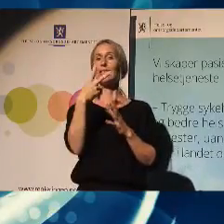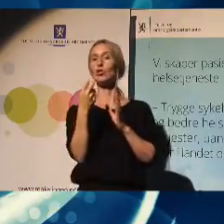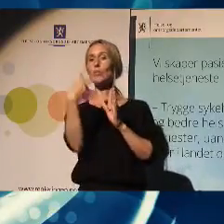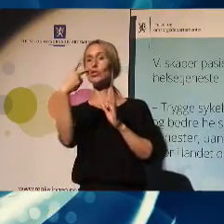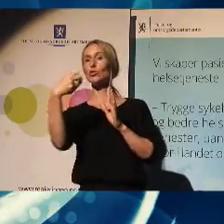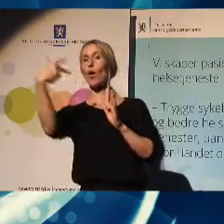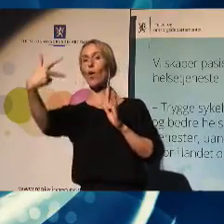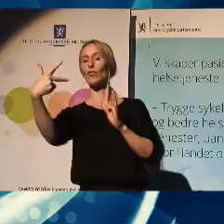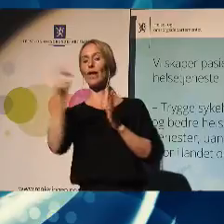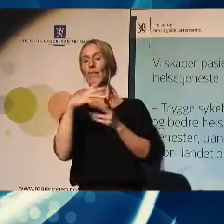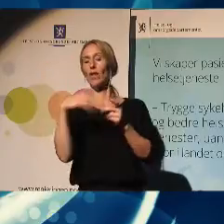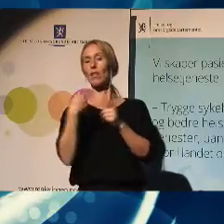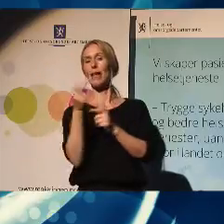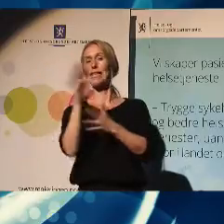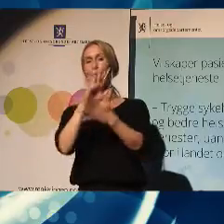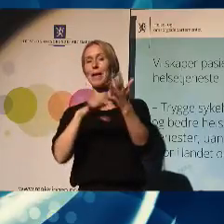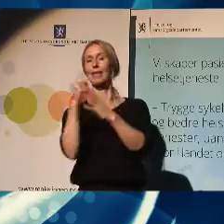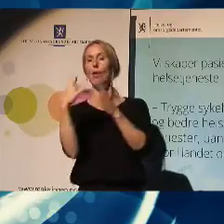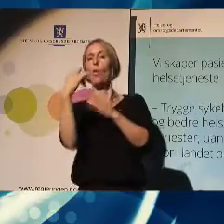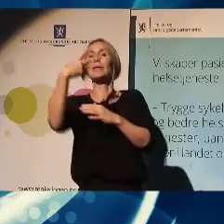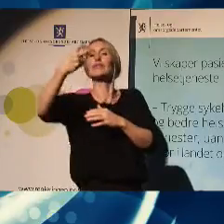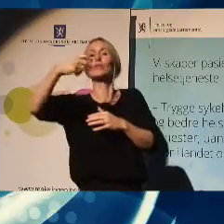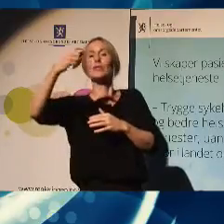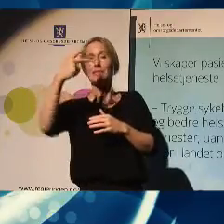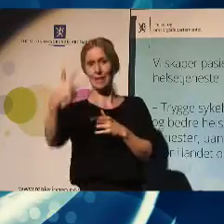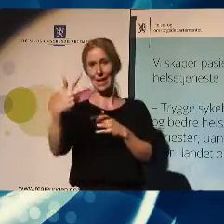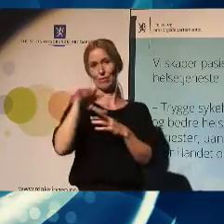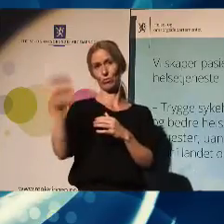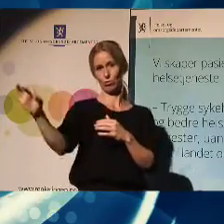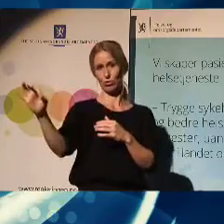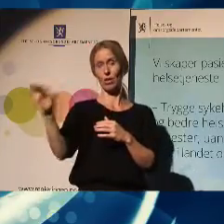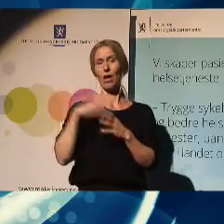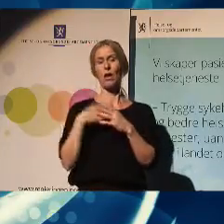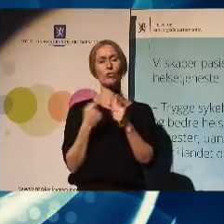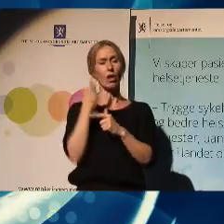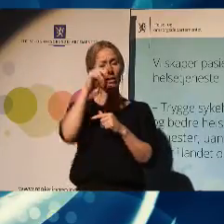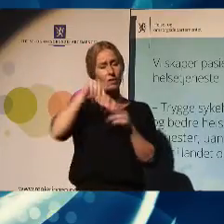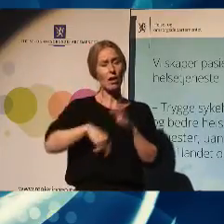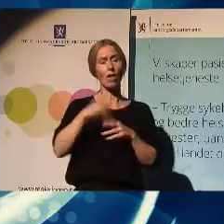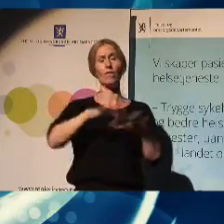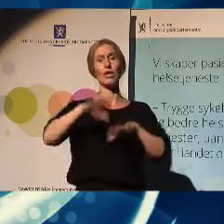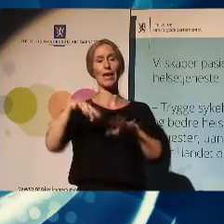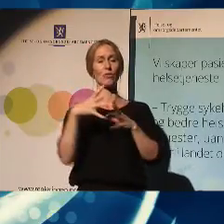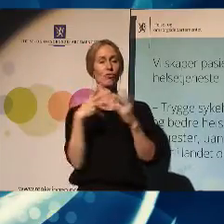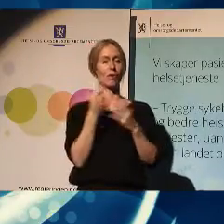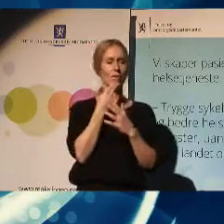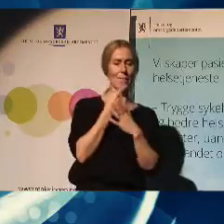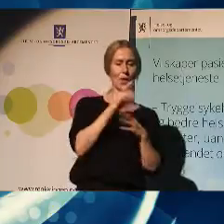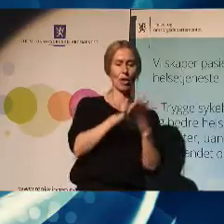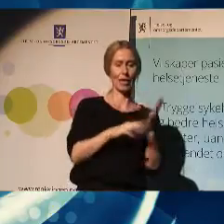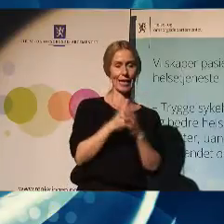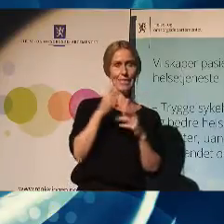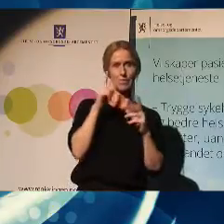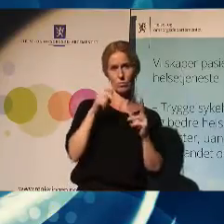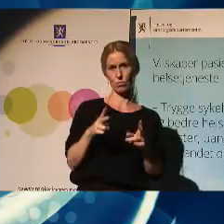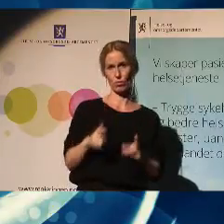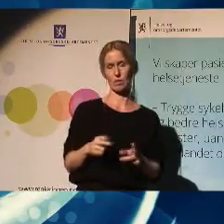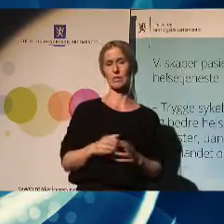til å være 83 000. Og disse tallene kan nok variere ut fra hva for en kartlegging som brukes.